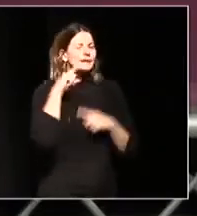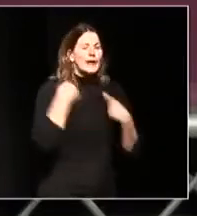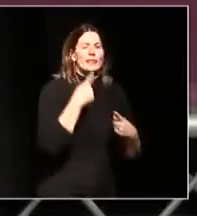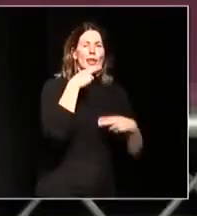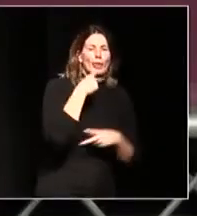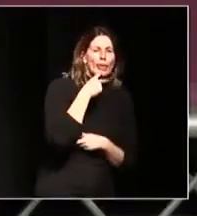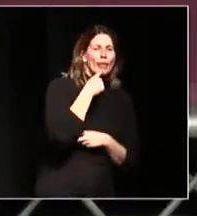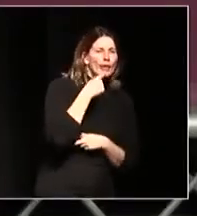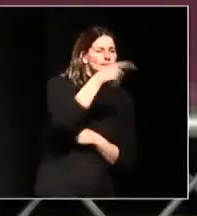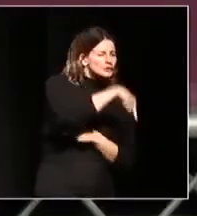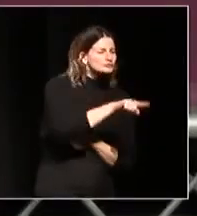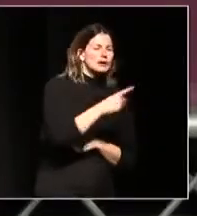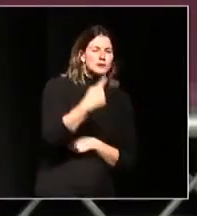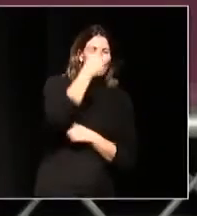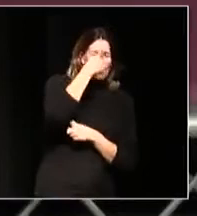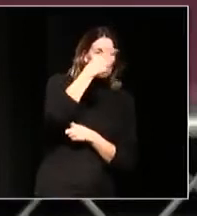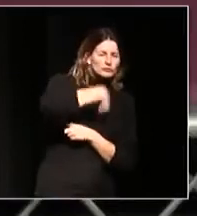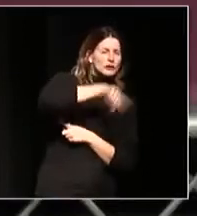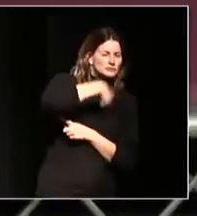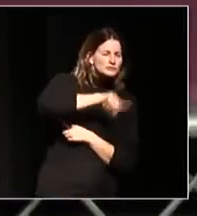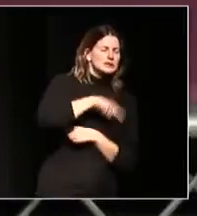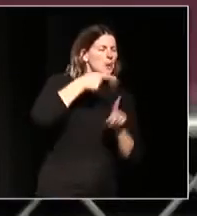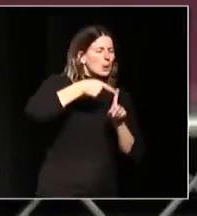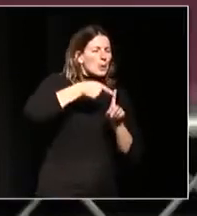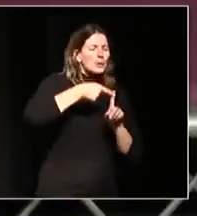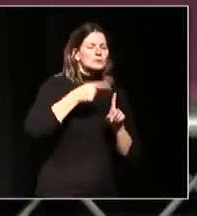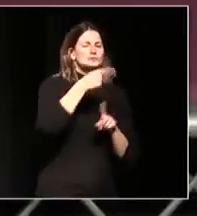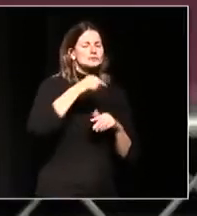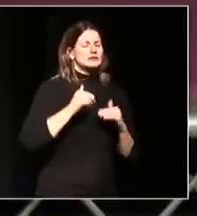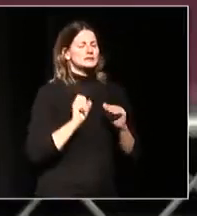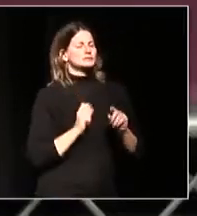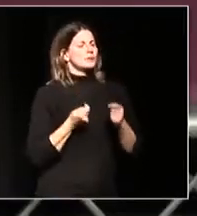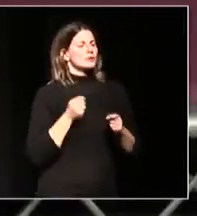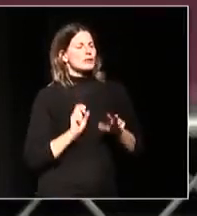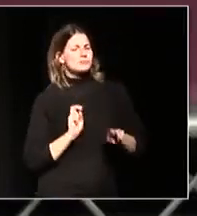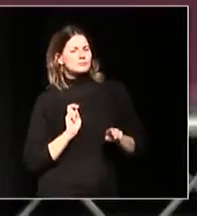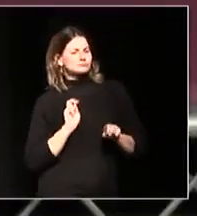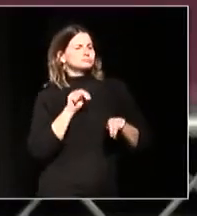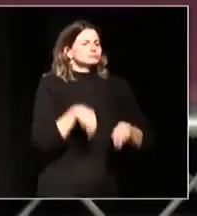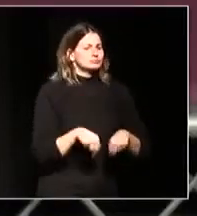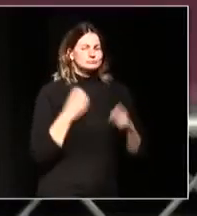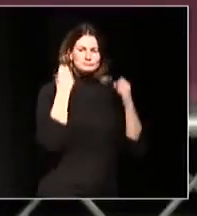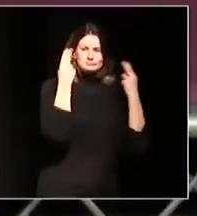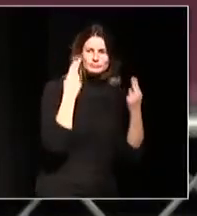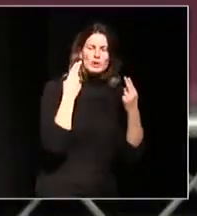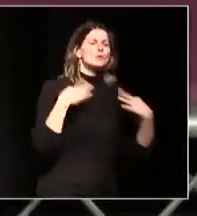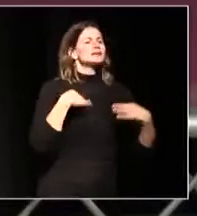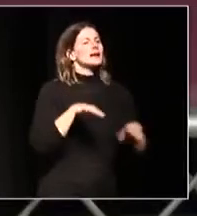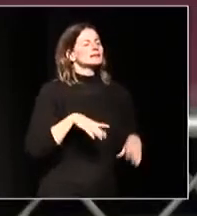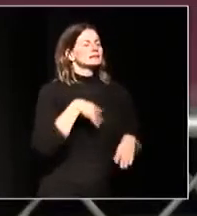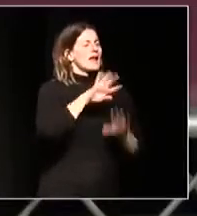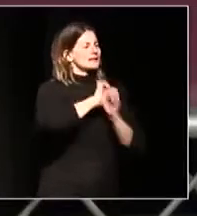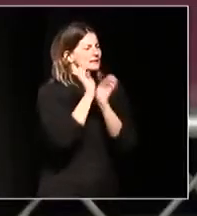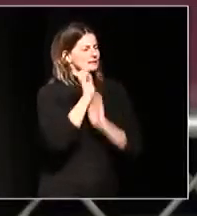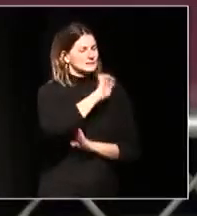també de nosaltres. Aquest horitzó que es va convertir en remuntada, però que nosaltres volem que no només sigui la remuntada de Catalunya en Comú Podem, volem que sigui